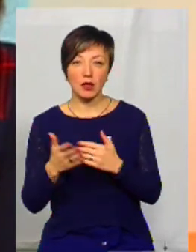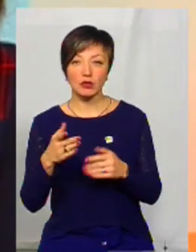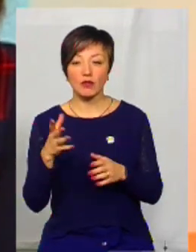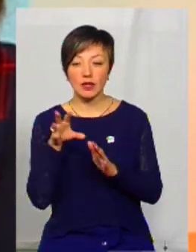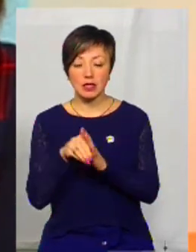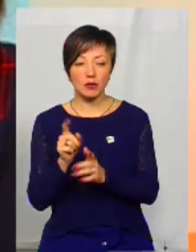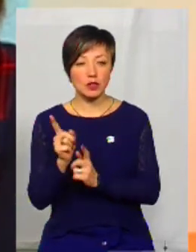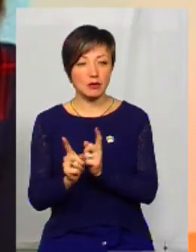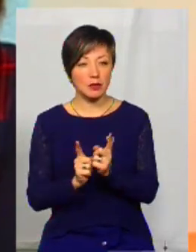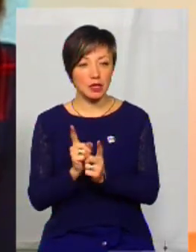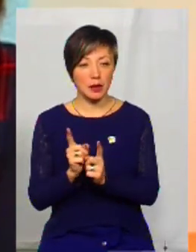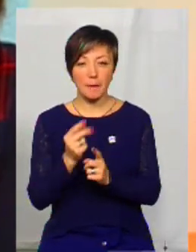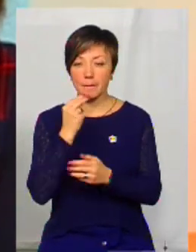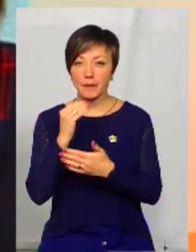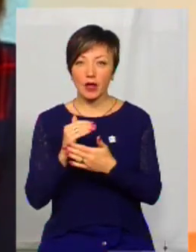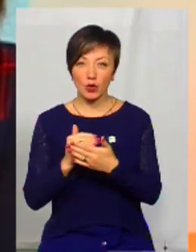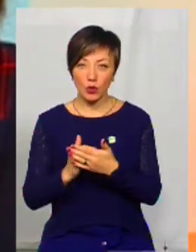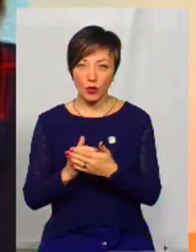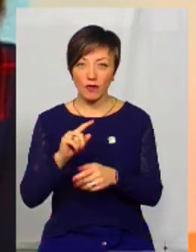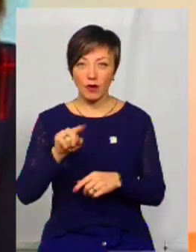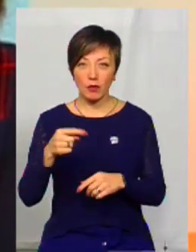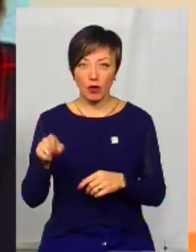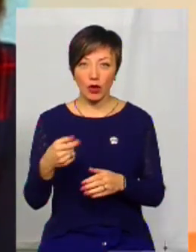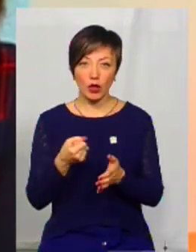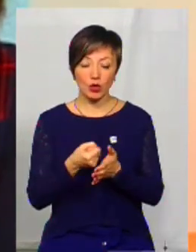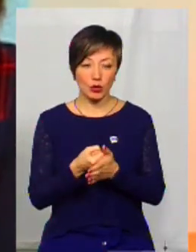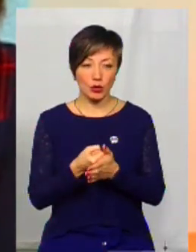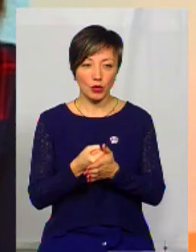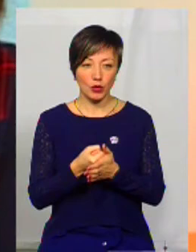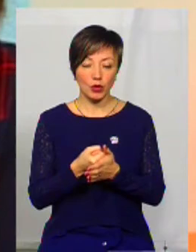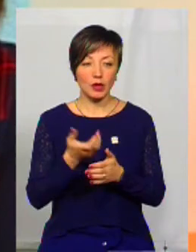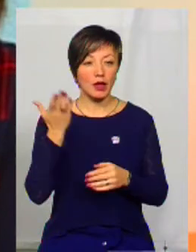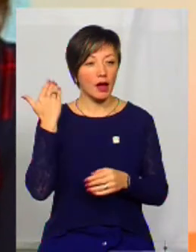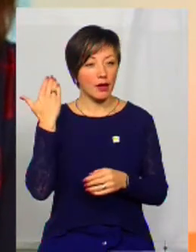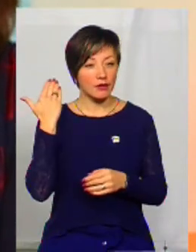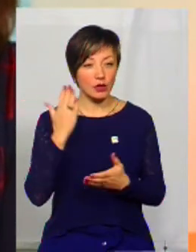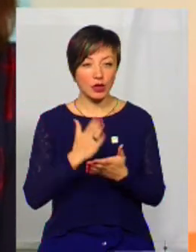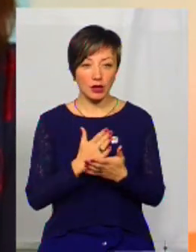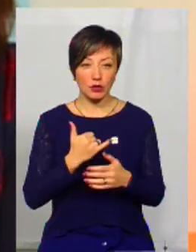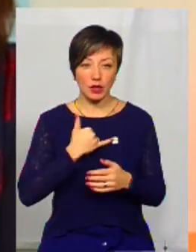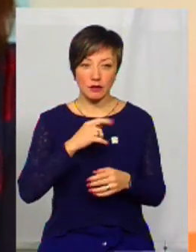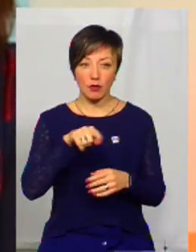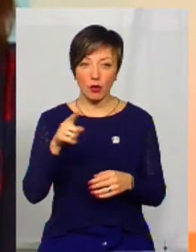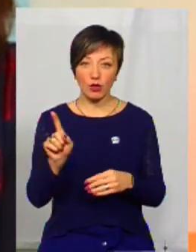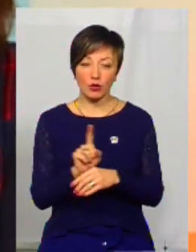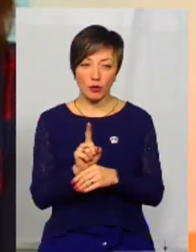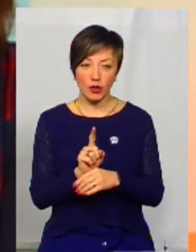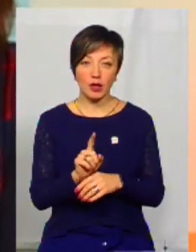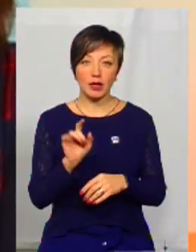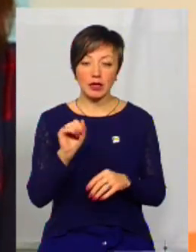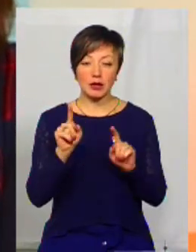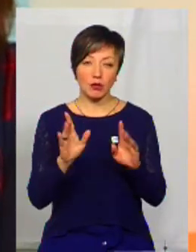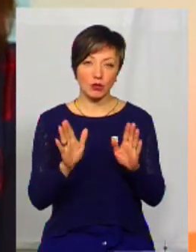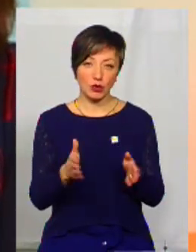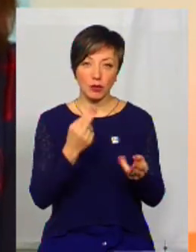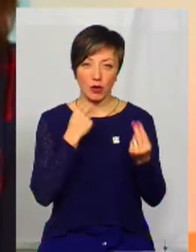якщо ми внесемо зміни у меню, які і вимоги до того давнього, які є в нас вимоги до норм тих, то і